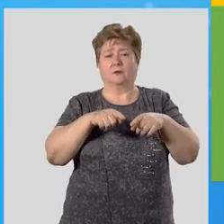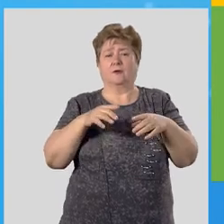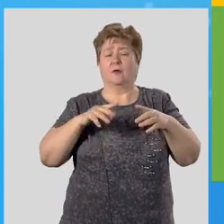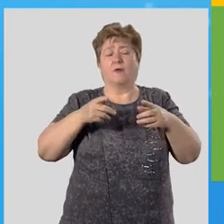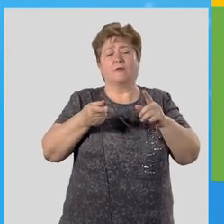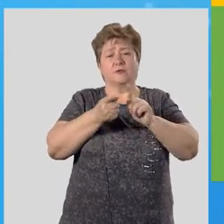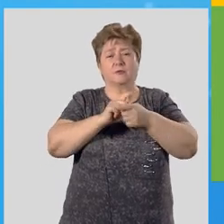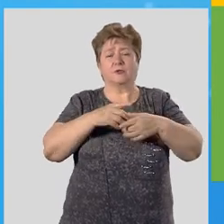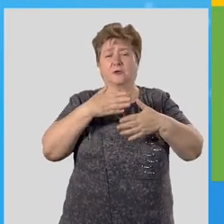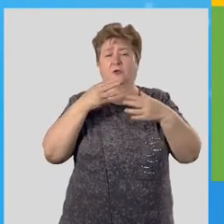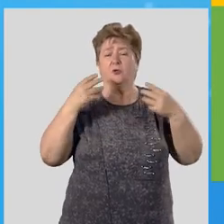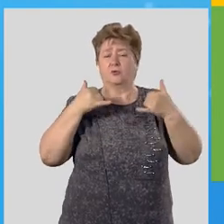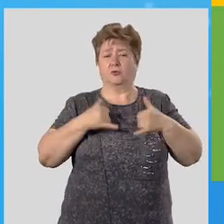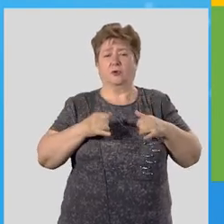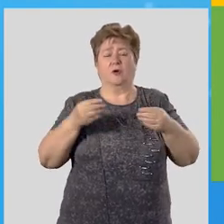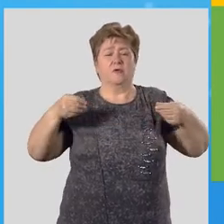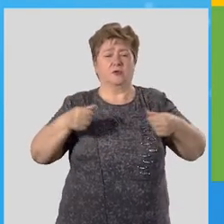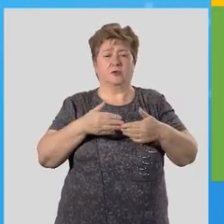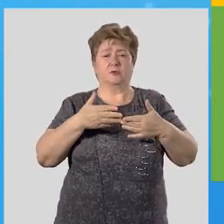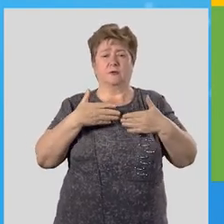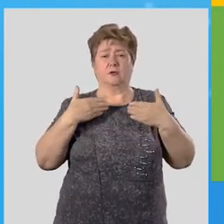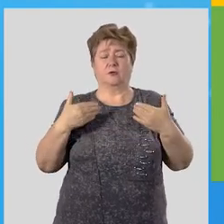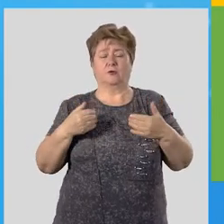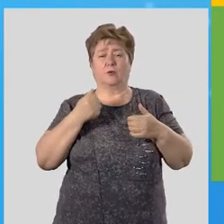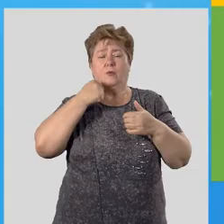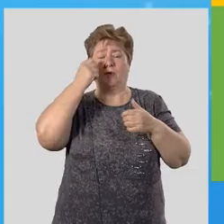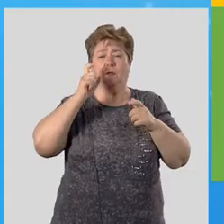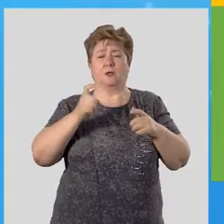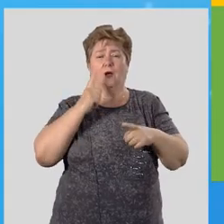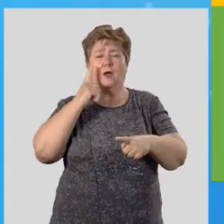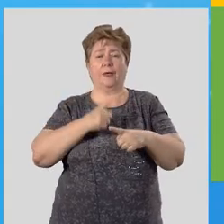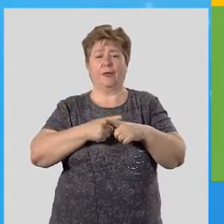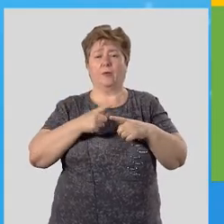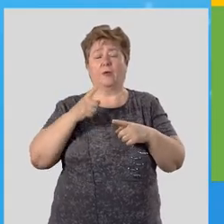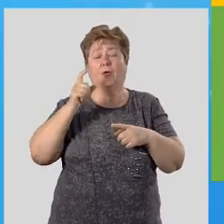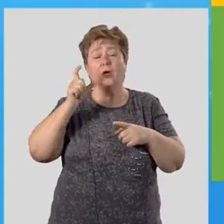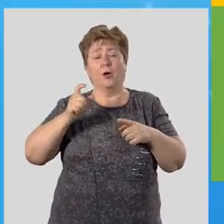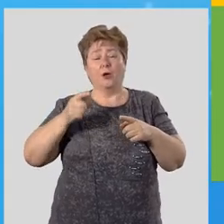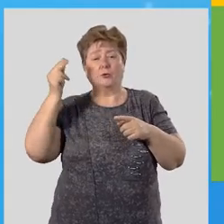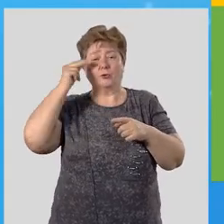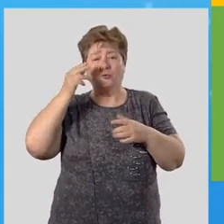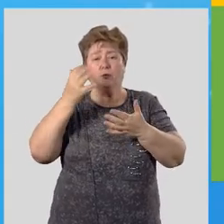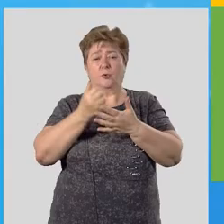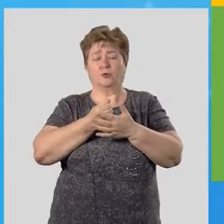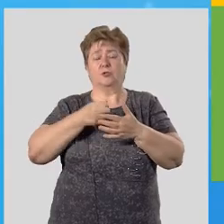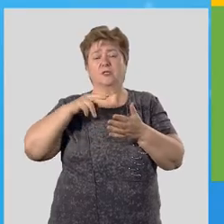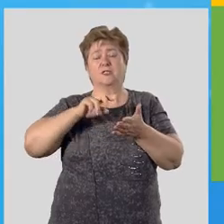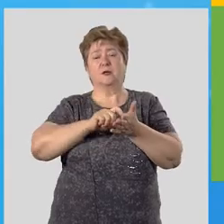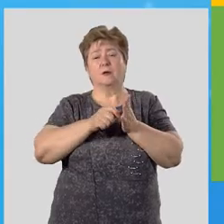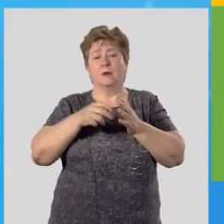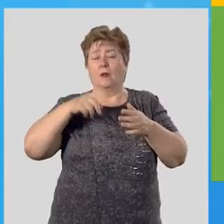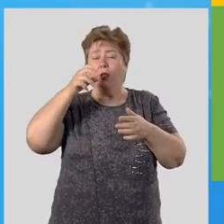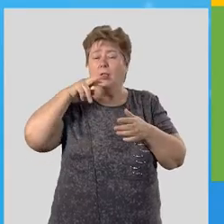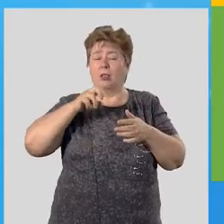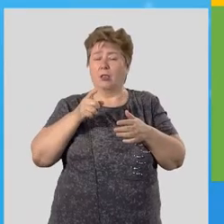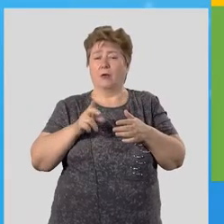нет никакого чуда или волшебства. Благодаря химии люди научились получать в лабораториях